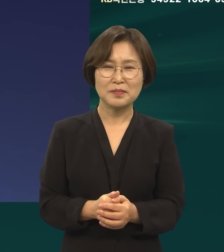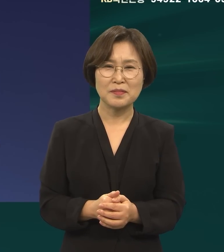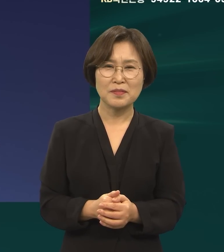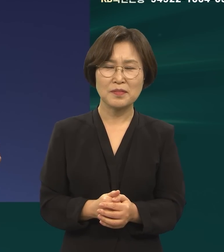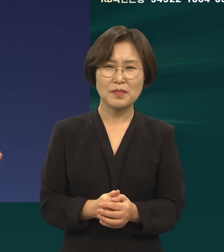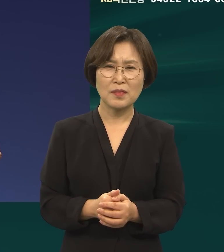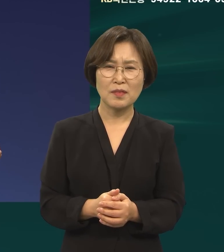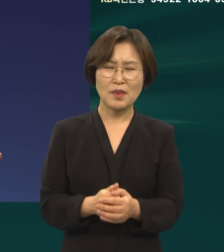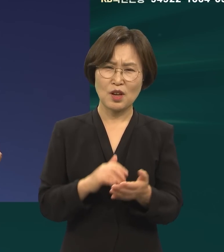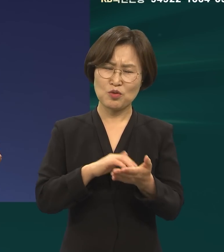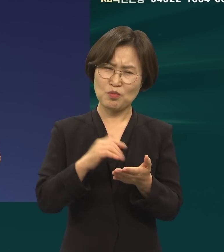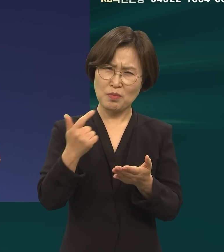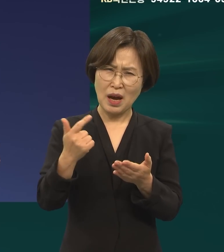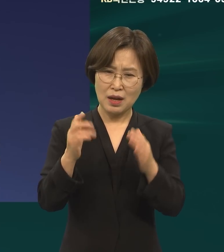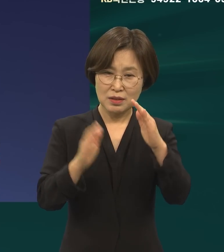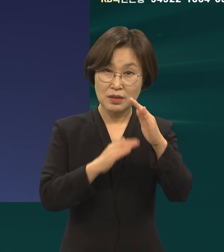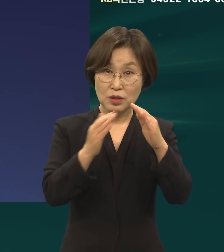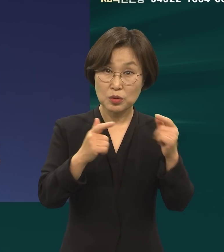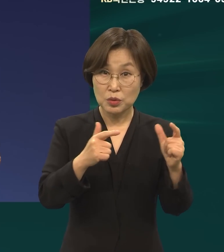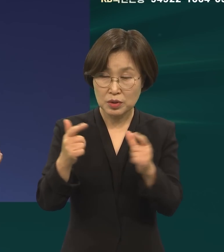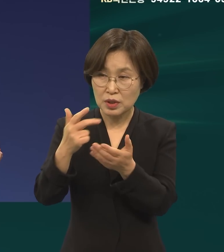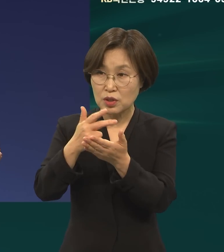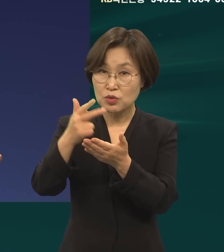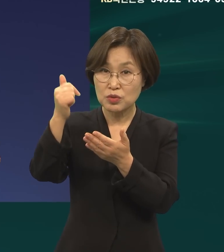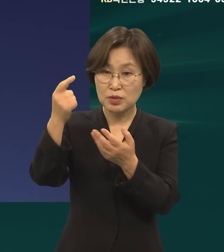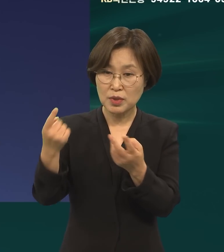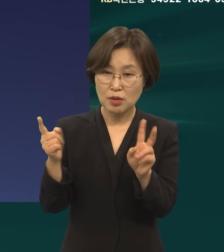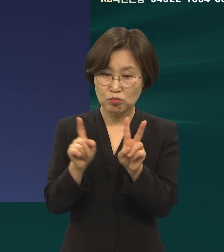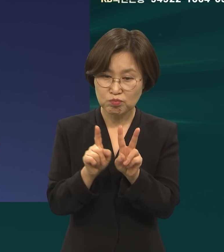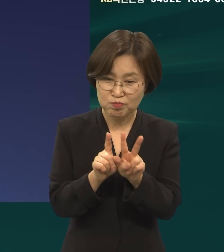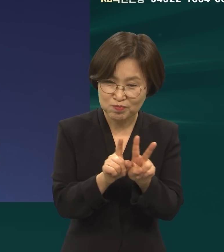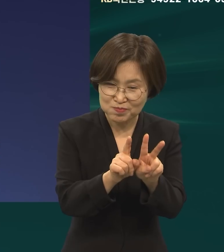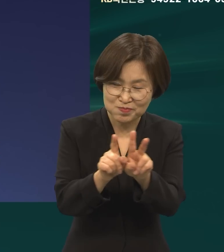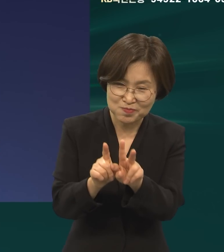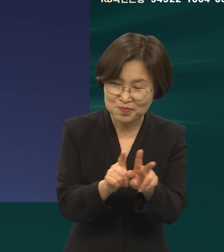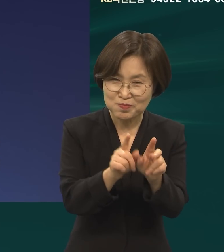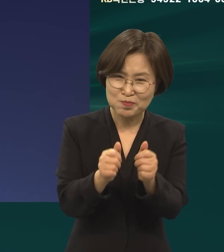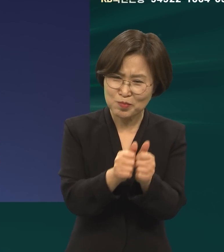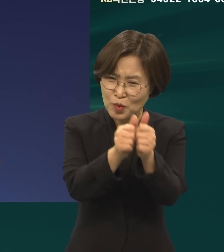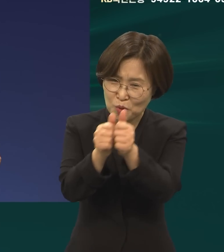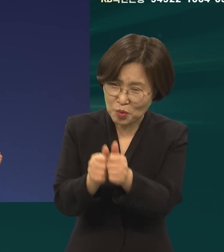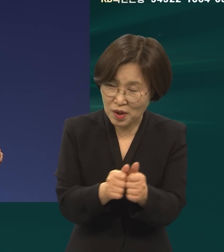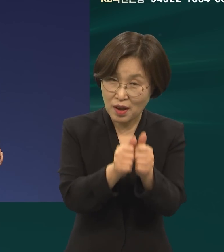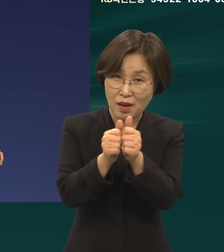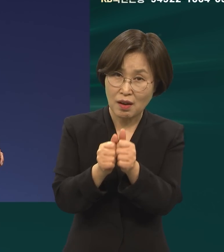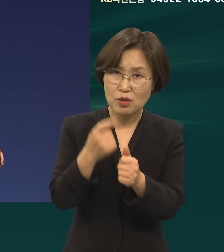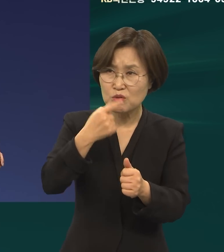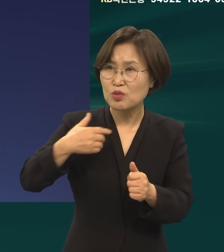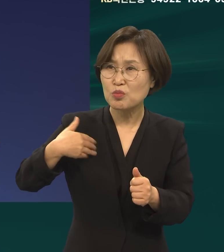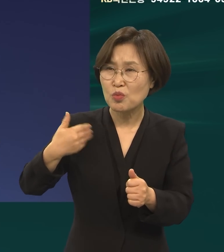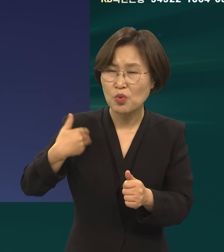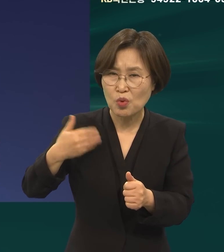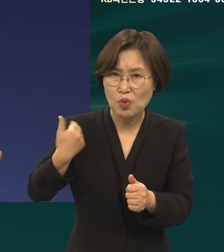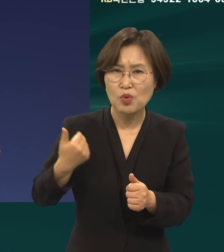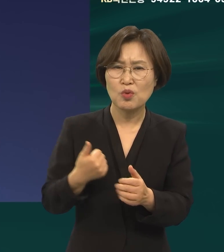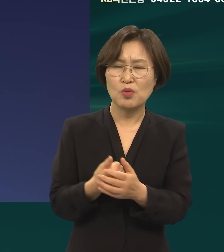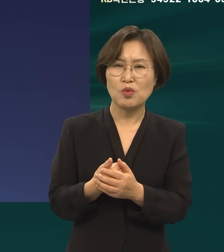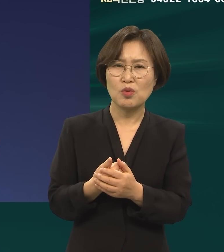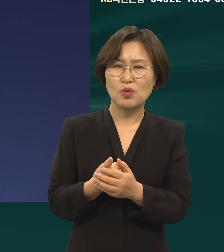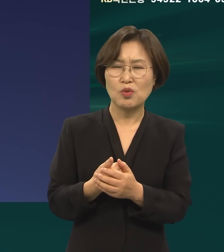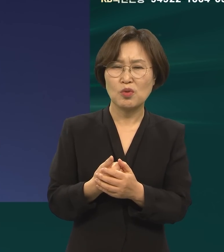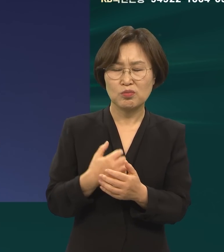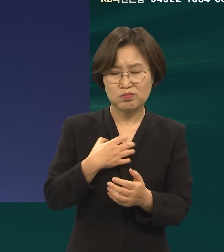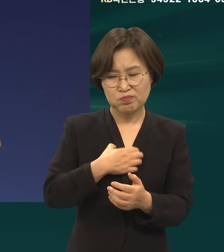수많은 성도들이 주님이 동행하신 걸 모르고 슬픈 토요일을 사는 거예요. 왜? 고난만